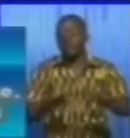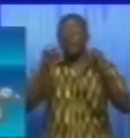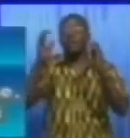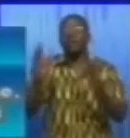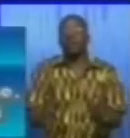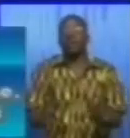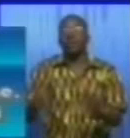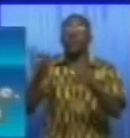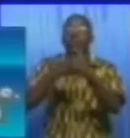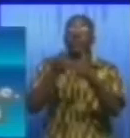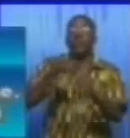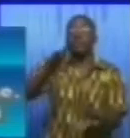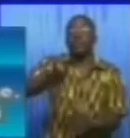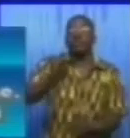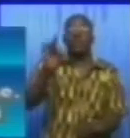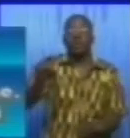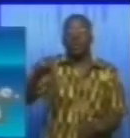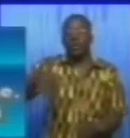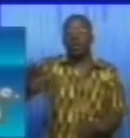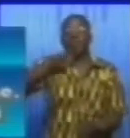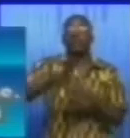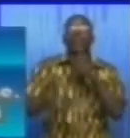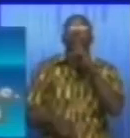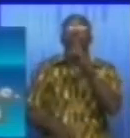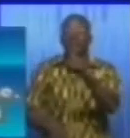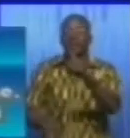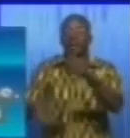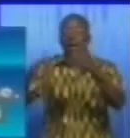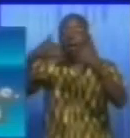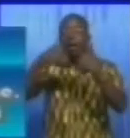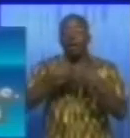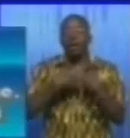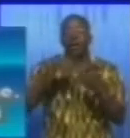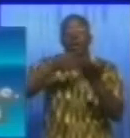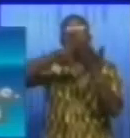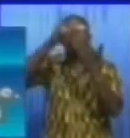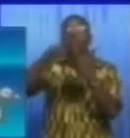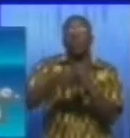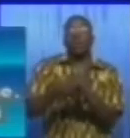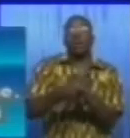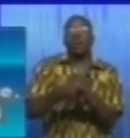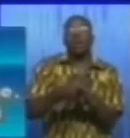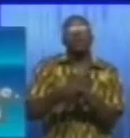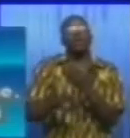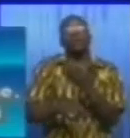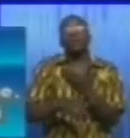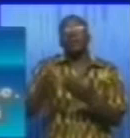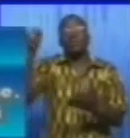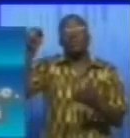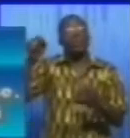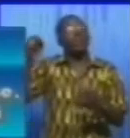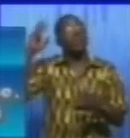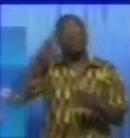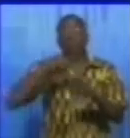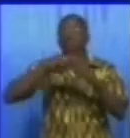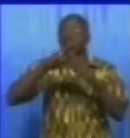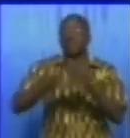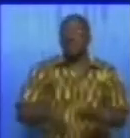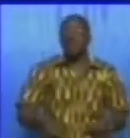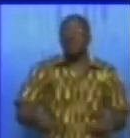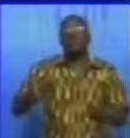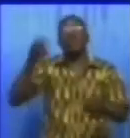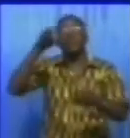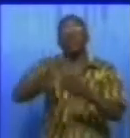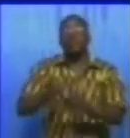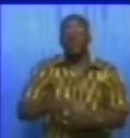du premier choix que vous êtes s'approprient le programme et s'implique résolument dans son